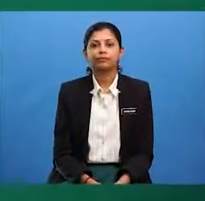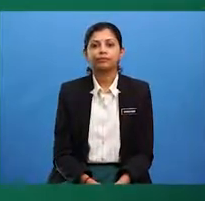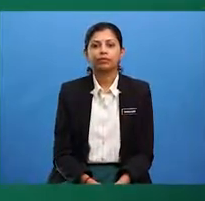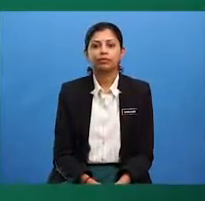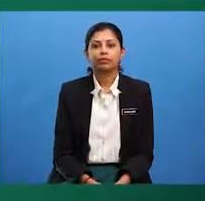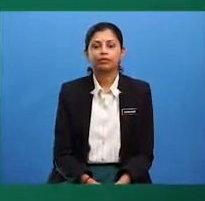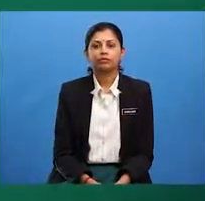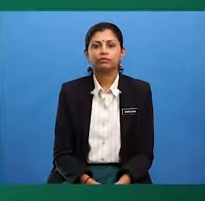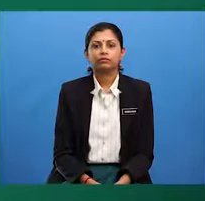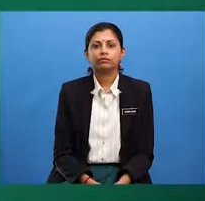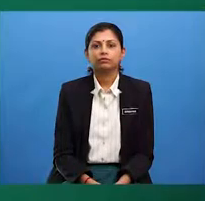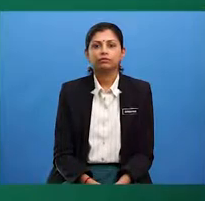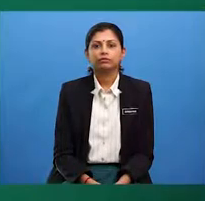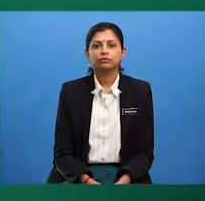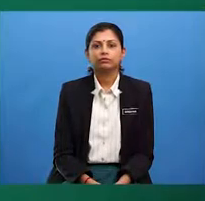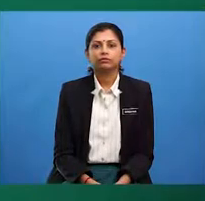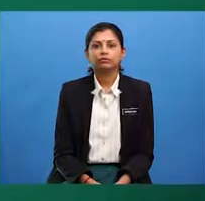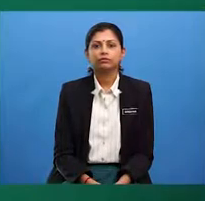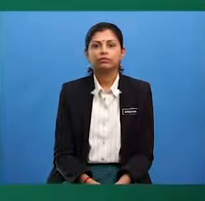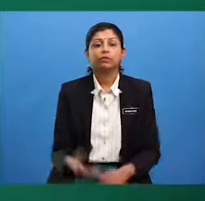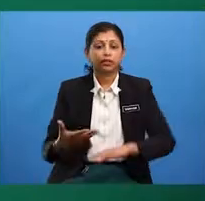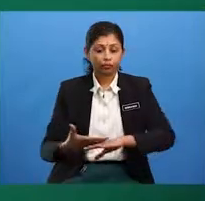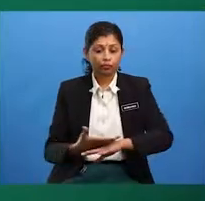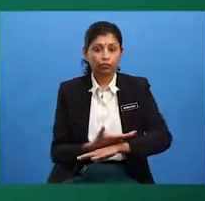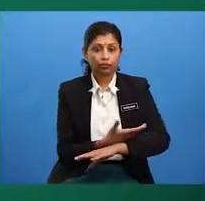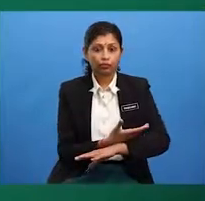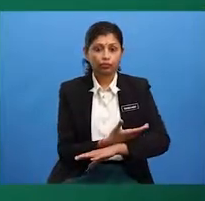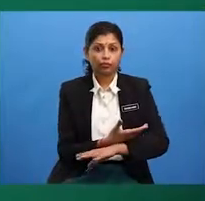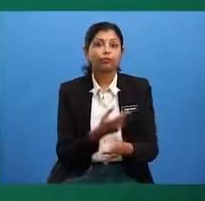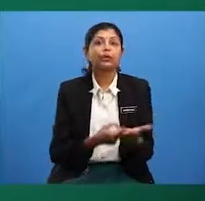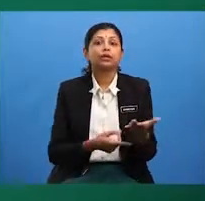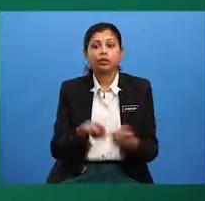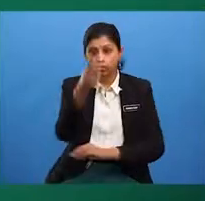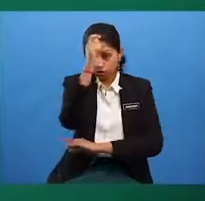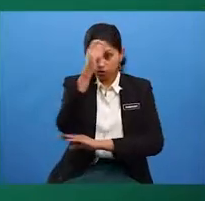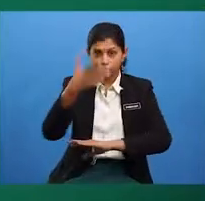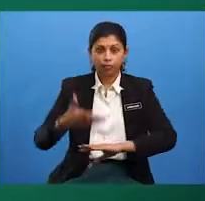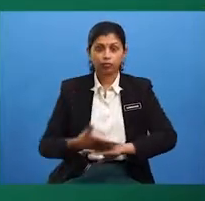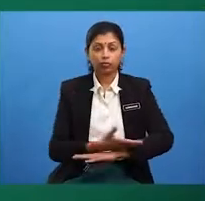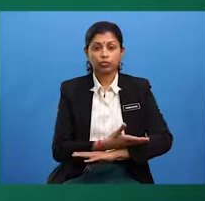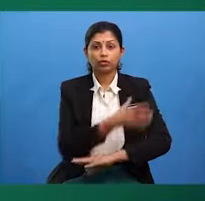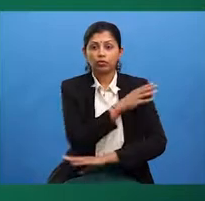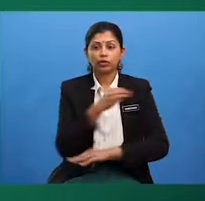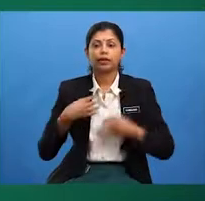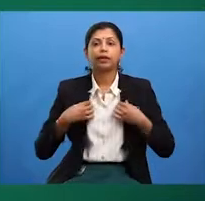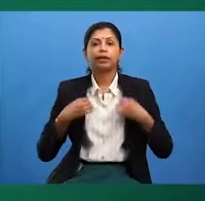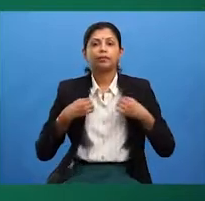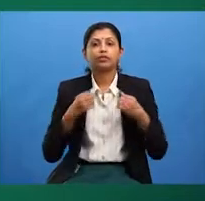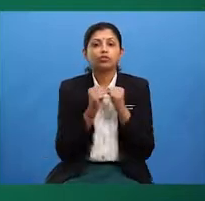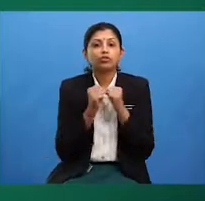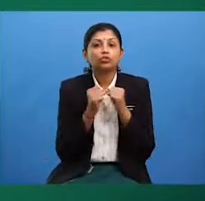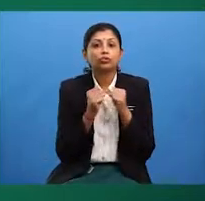Antara objek yang diperbuat daripada bulu adalah seperti topi bulu dan baju